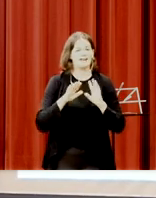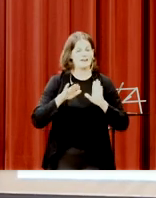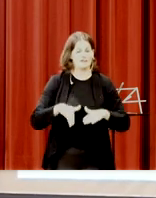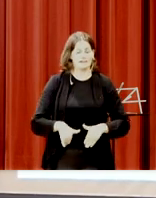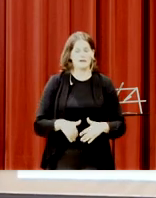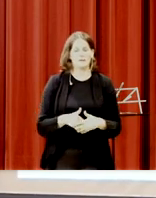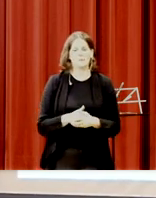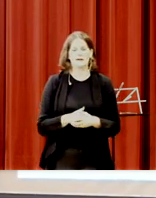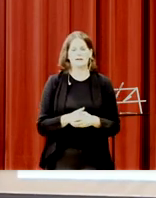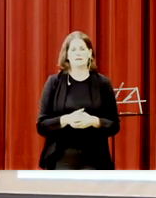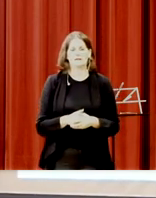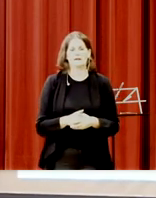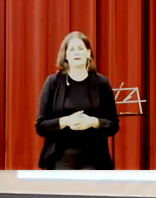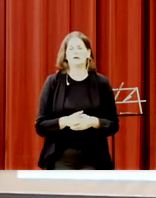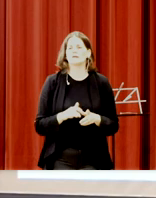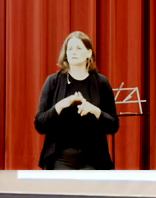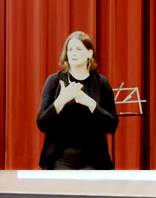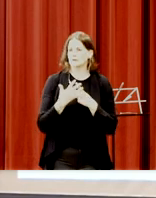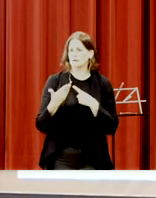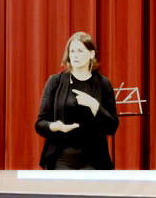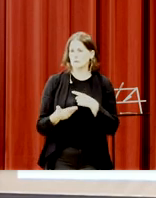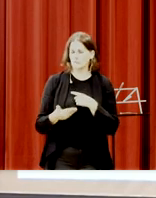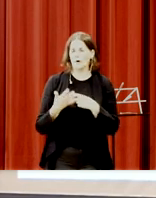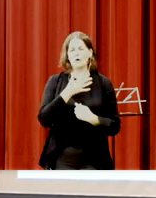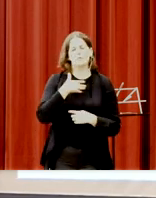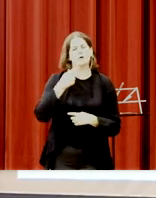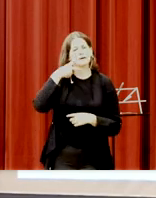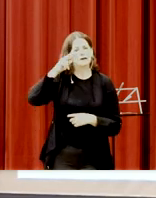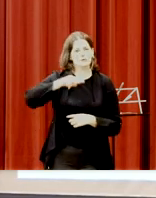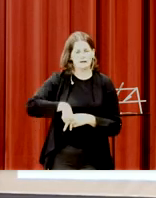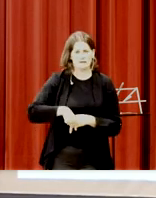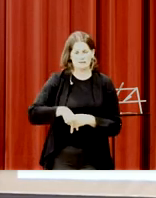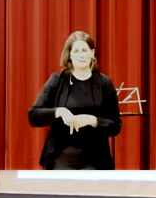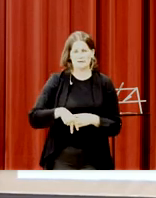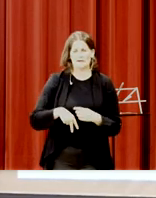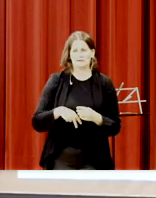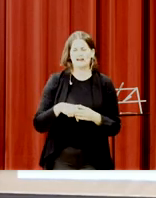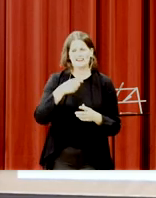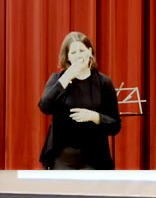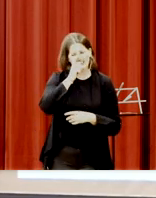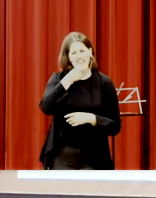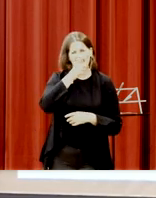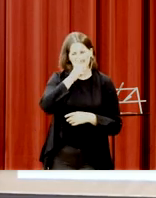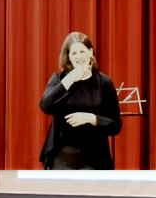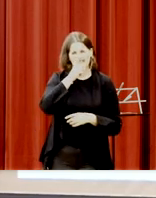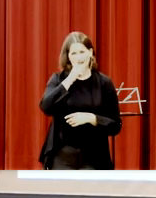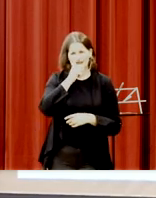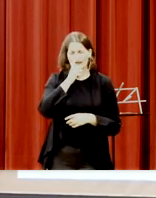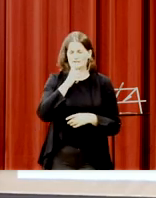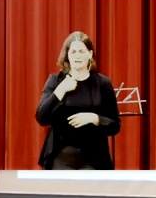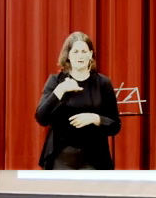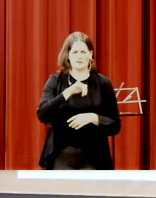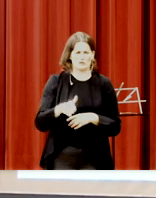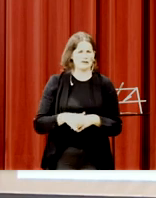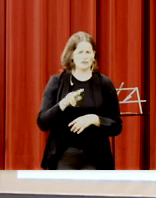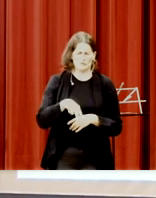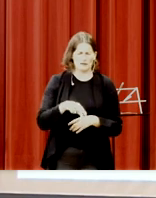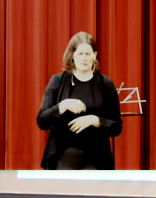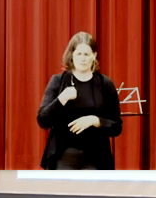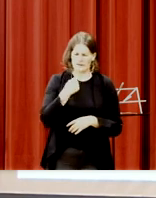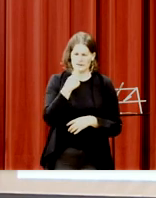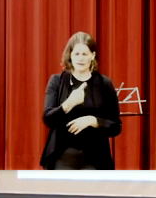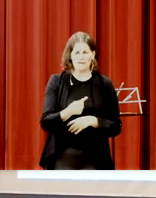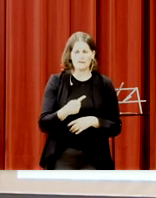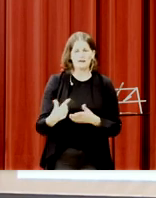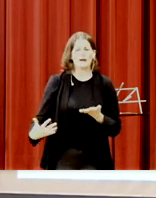canso de fer i mai ens cansarem de fer a tots els treballadors de la casa, tot el professorat, tot el personal tècnic de gestió i